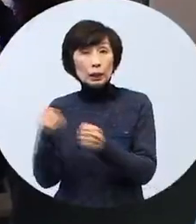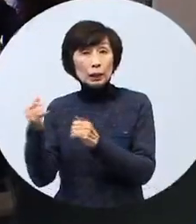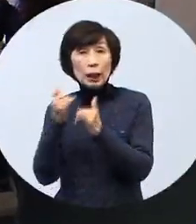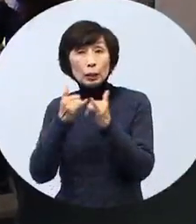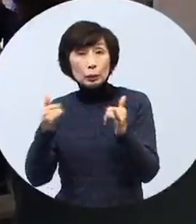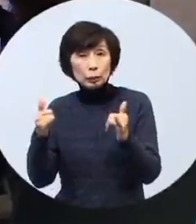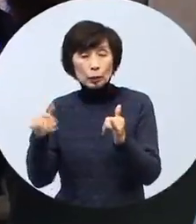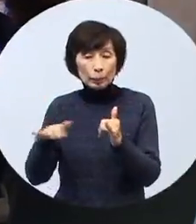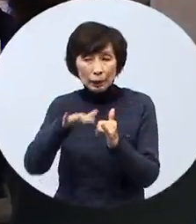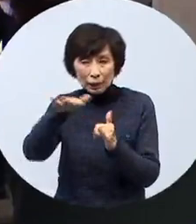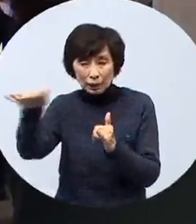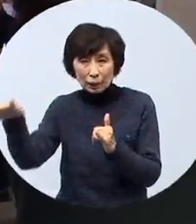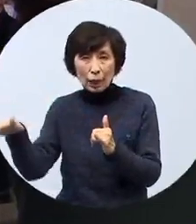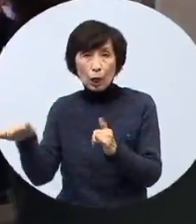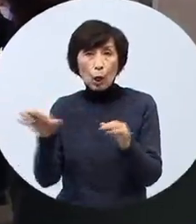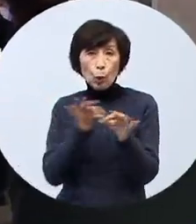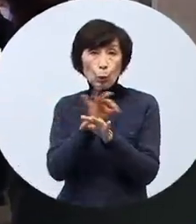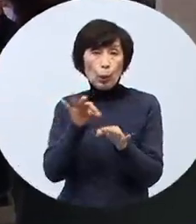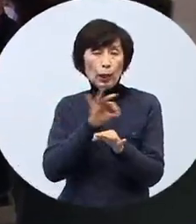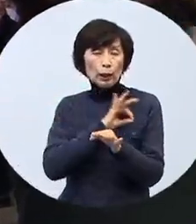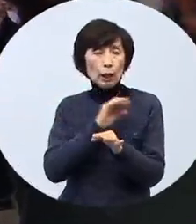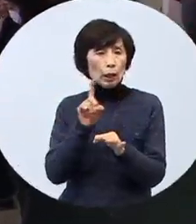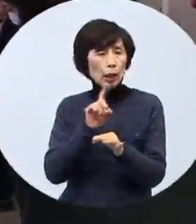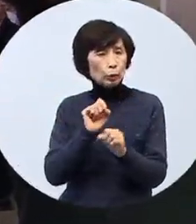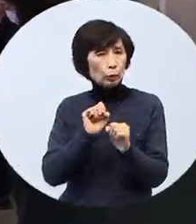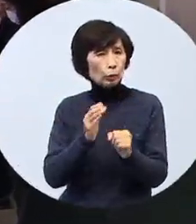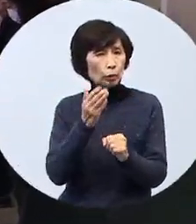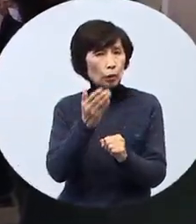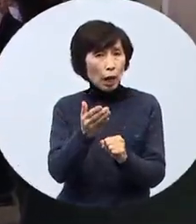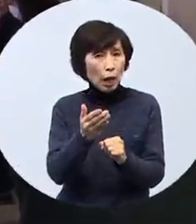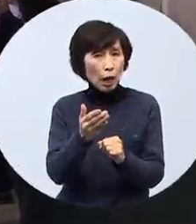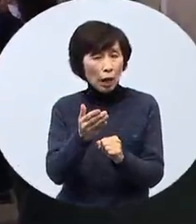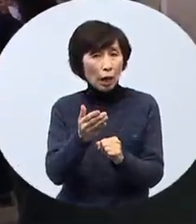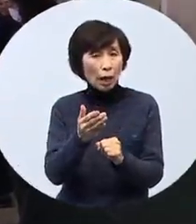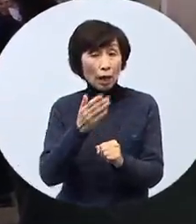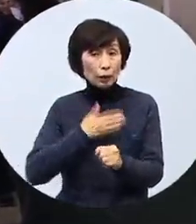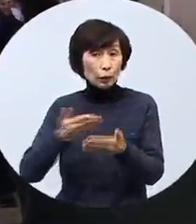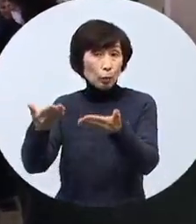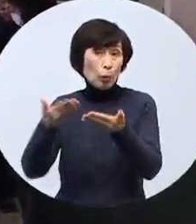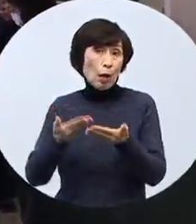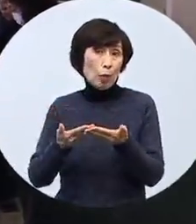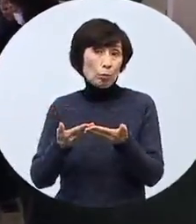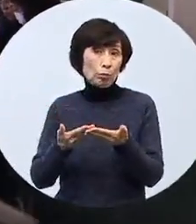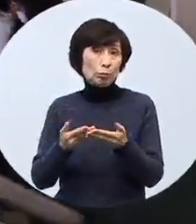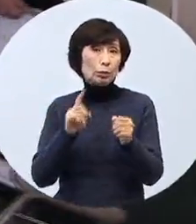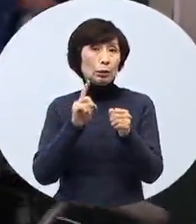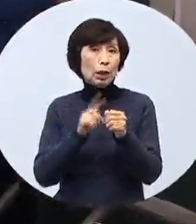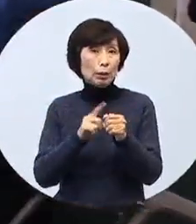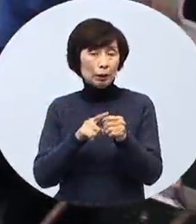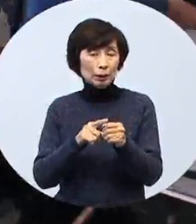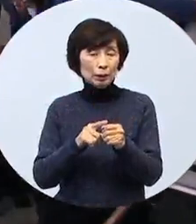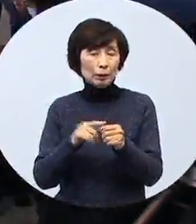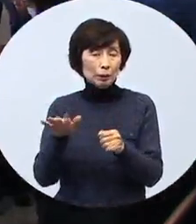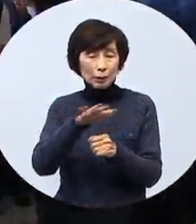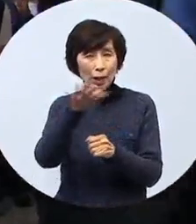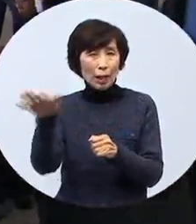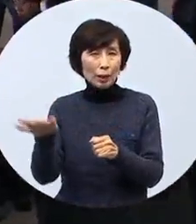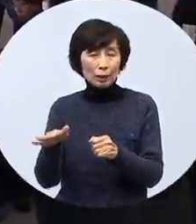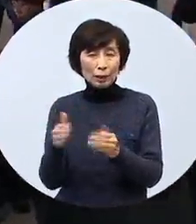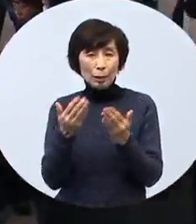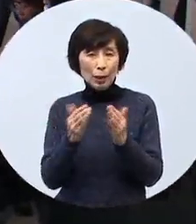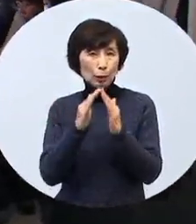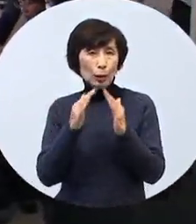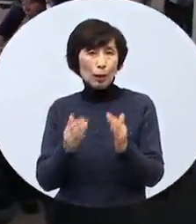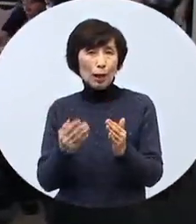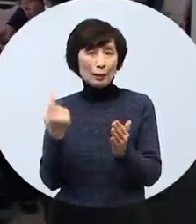みんながこういう運営人っていうことは何をやってるかっていうことを知ってもらうためには、いろんな方にこういう勉強会